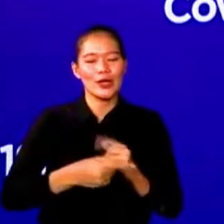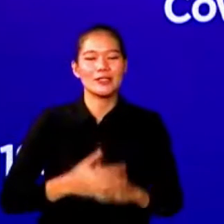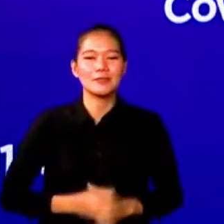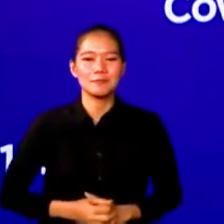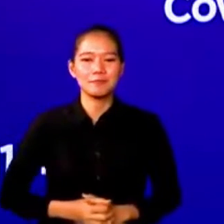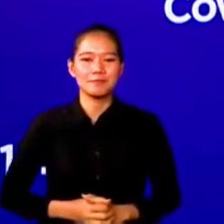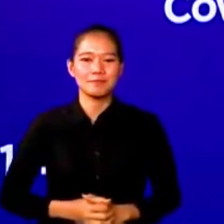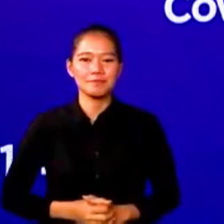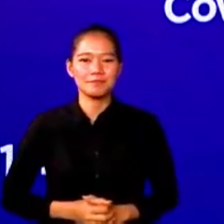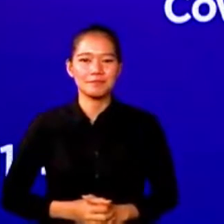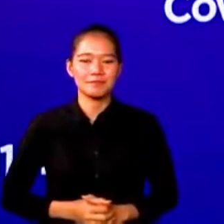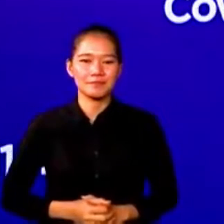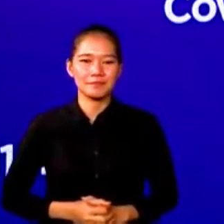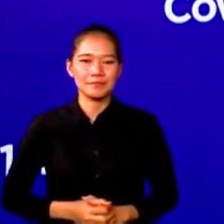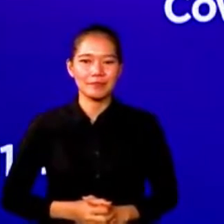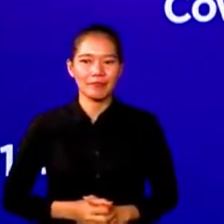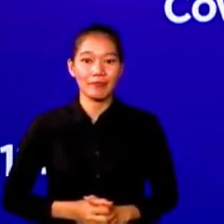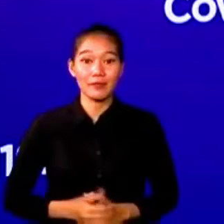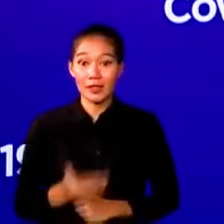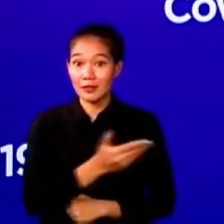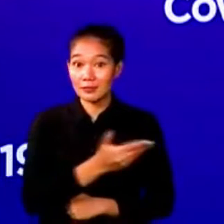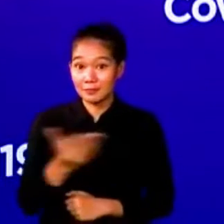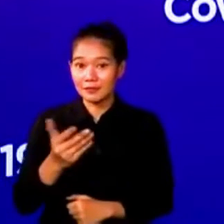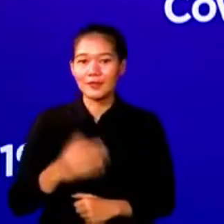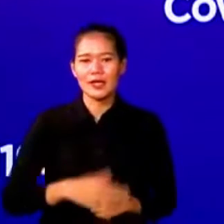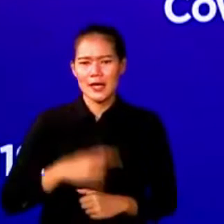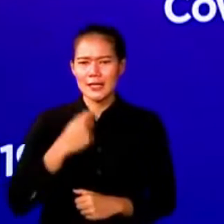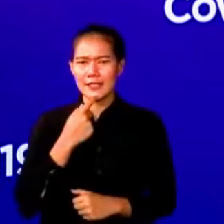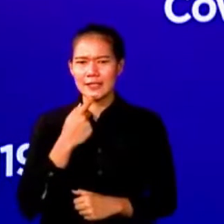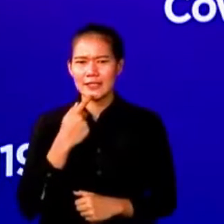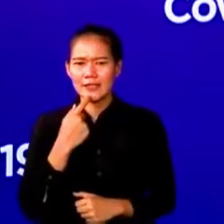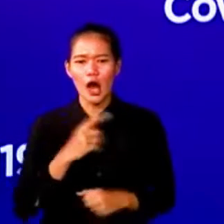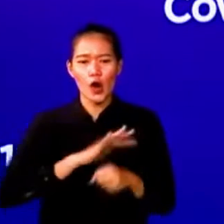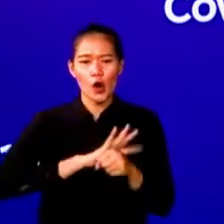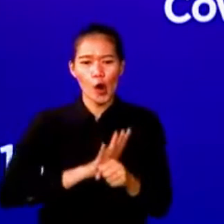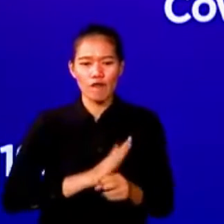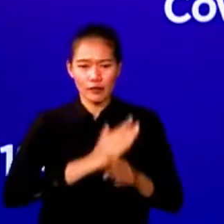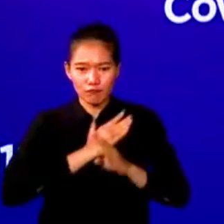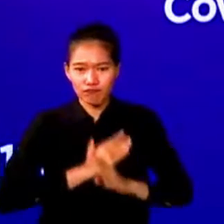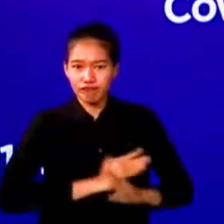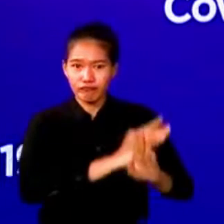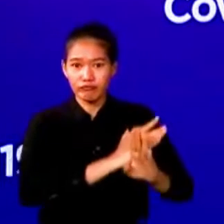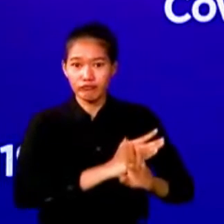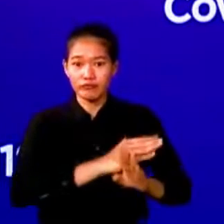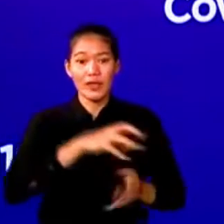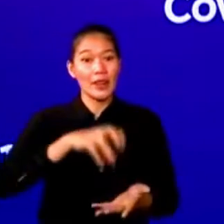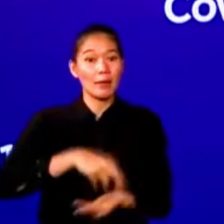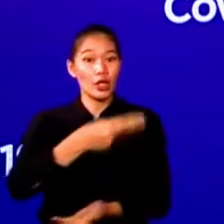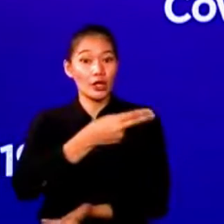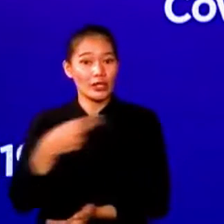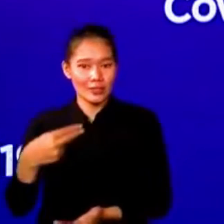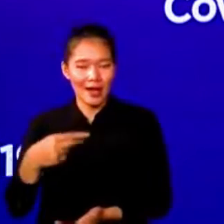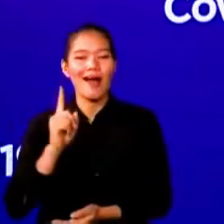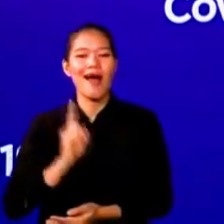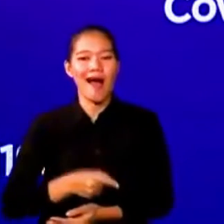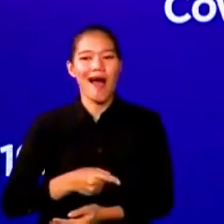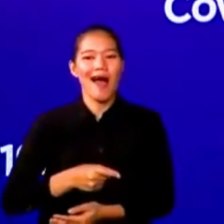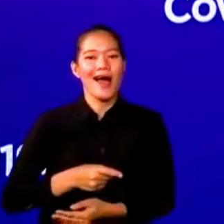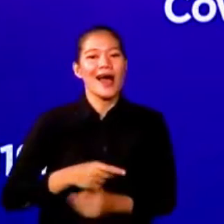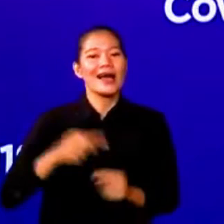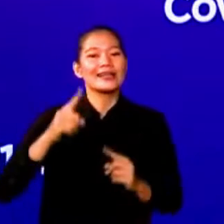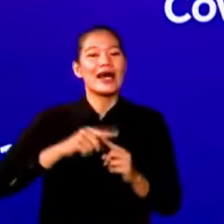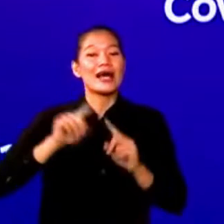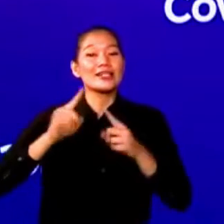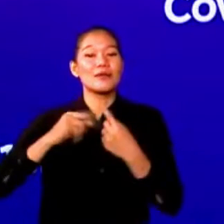Graha BNPB Jakarta coba tangguh dalam rangka percepatan penanganan cover 19 di Indonesia pada senin